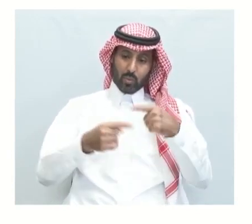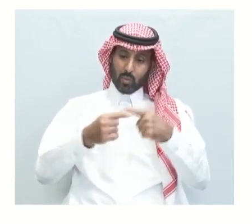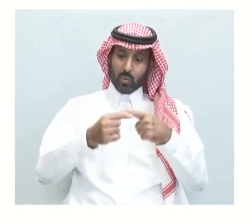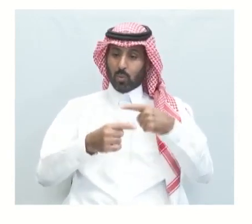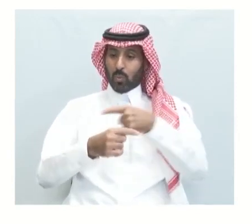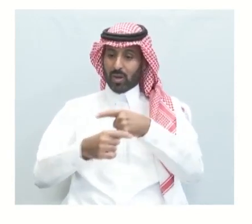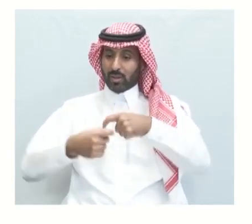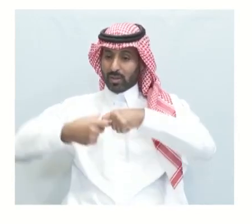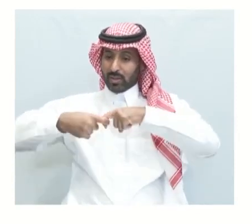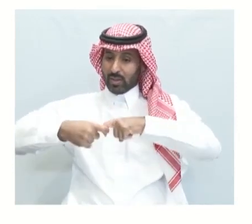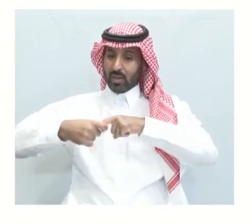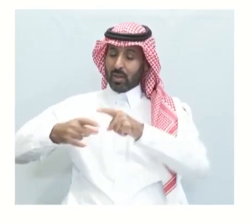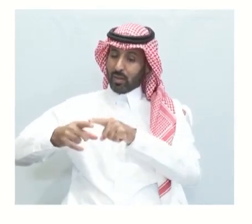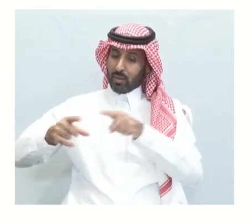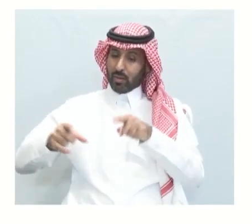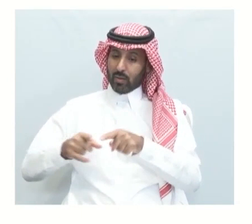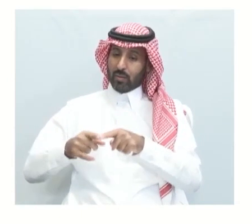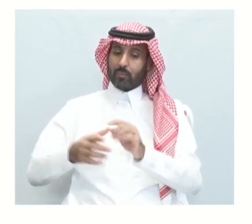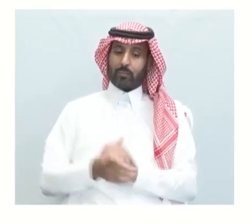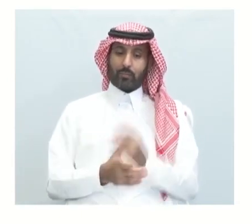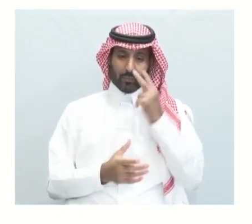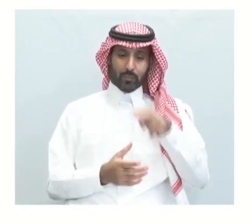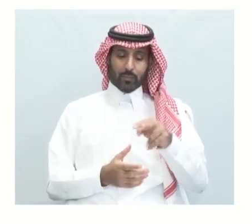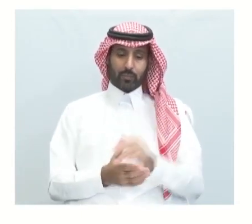من روابط التي تربطها بالعقد الاخرى